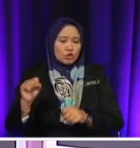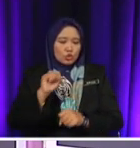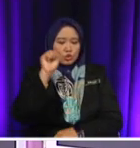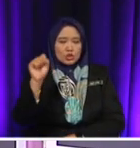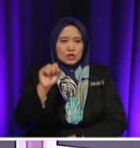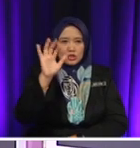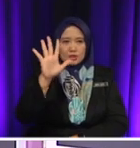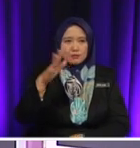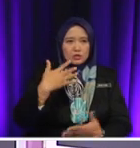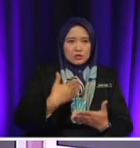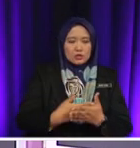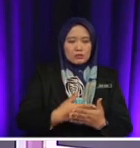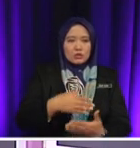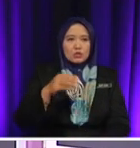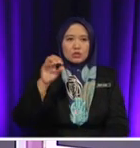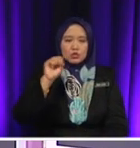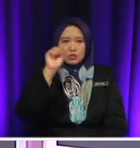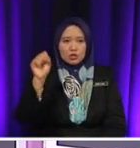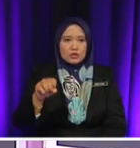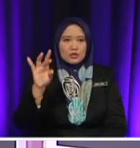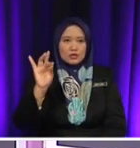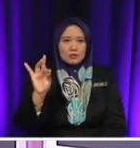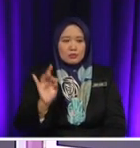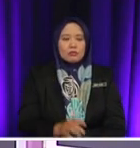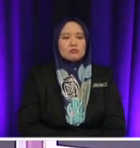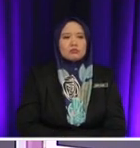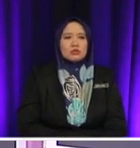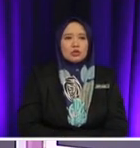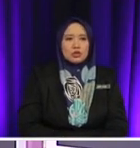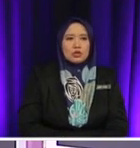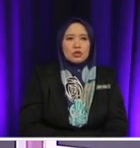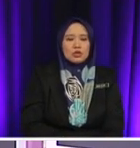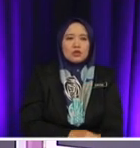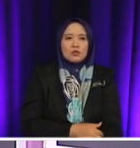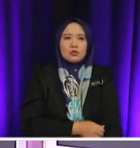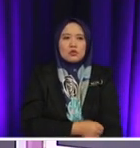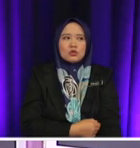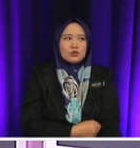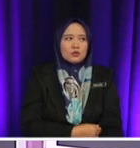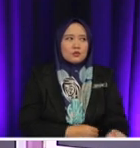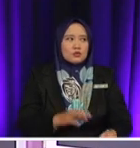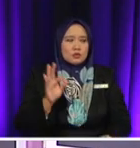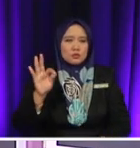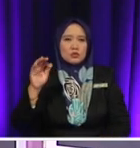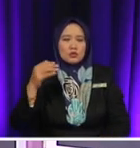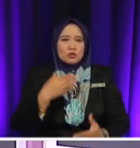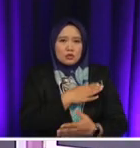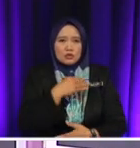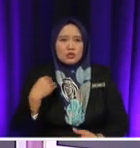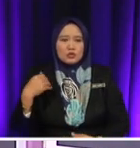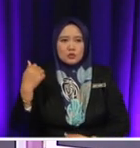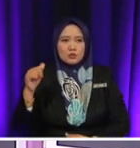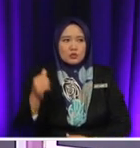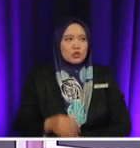Dengan pemahaman okey dan soalan berkait dengan 9 dan 10 adalah kemahiran berfikir